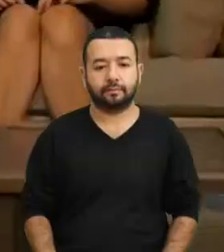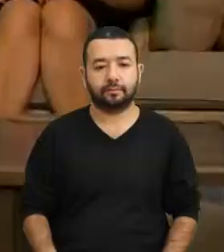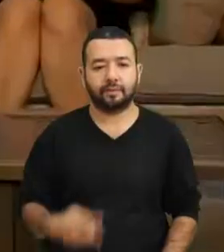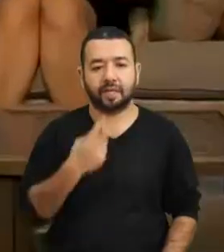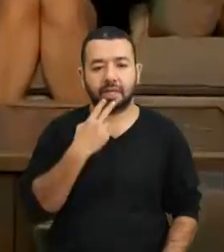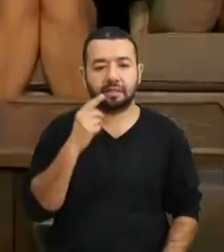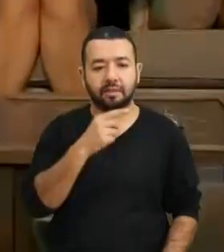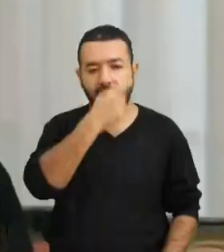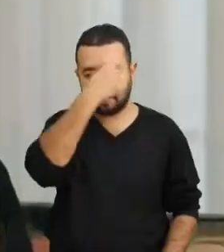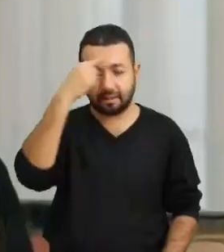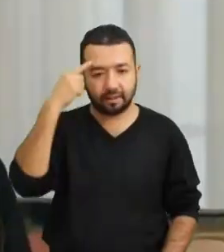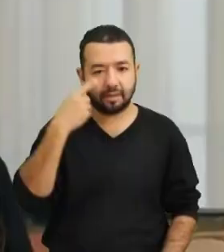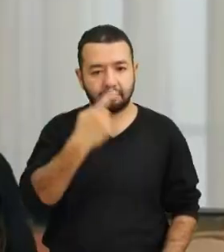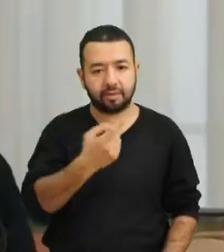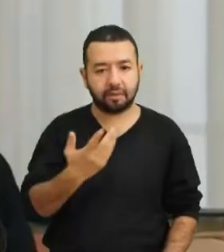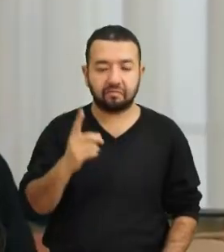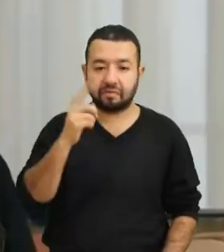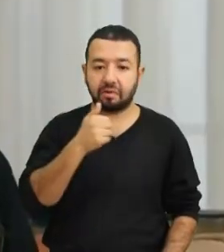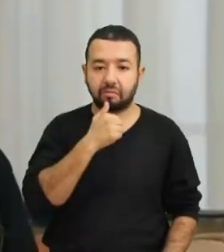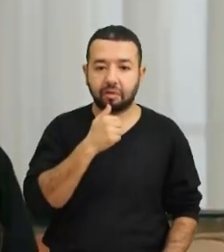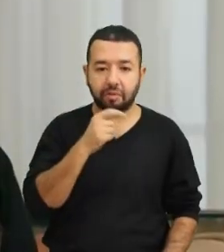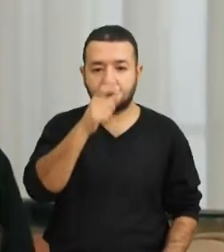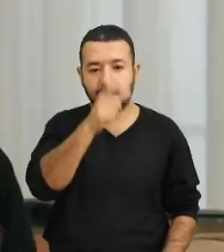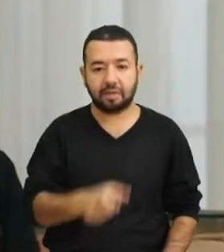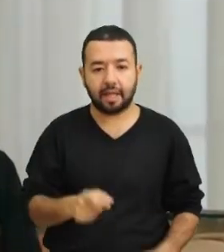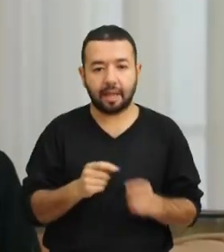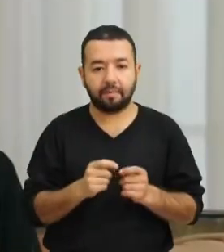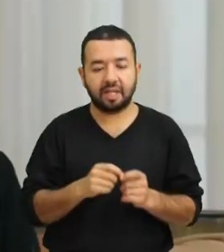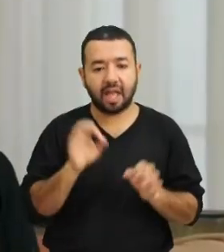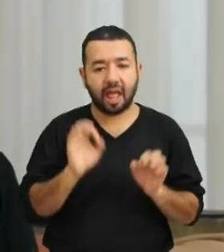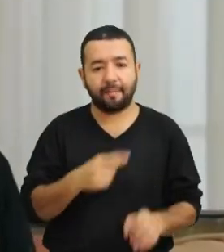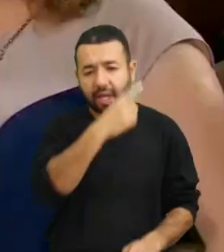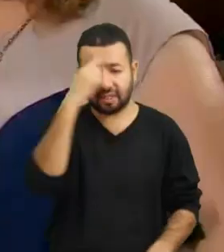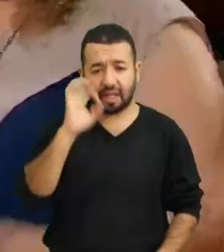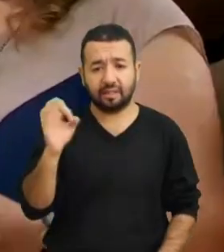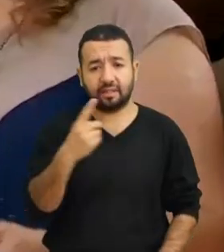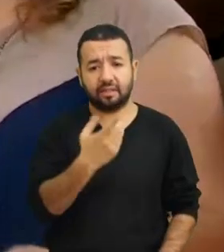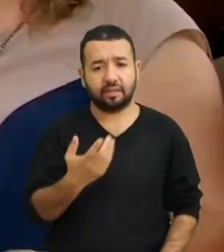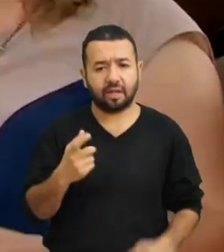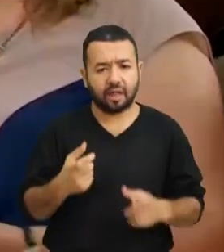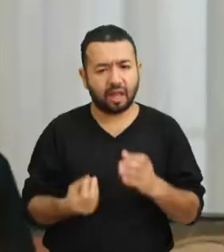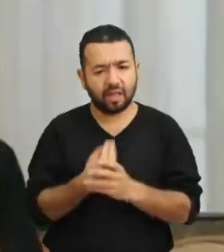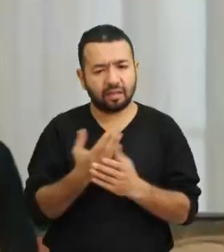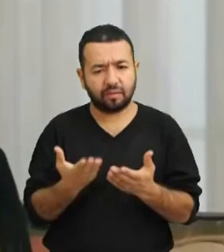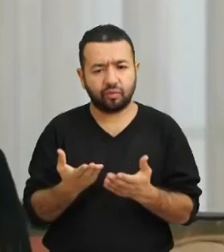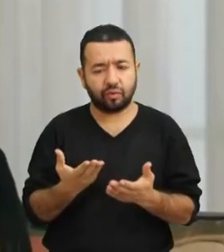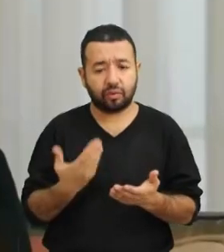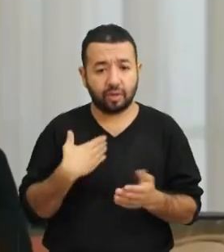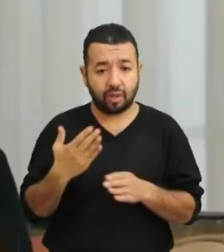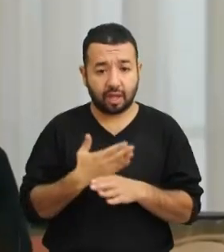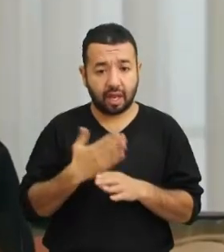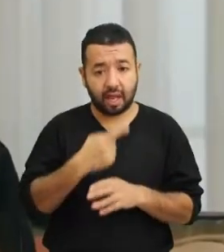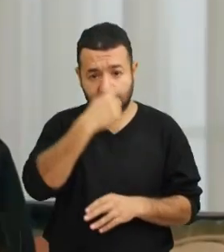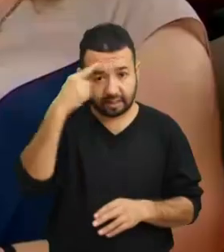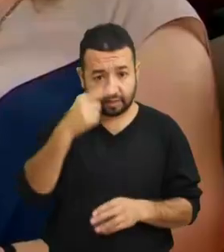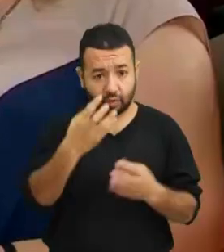Kızdaki şansa bak ya. Vallahi babişkocuğum Biricik zaten oldu mu, o nasıl şanssızdır yani? Nereden çıktı şimdi bu? Çünkü eğer şanslı